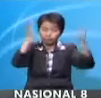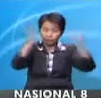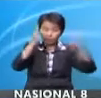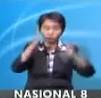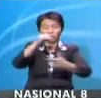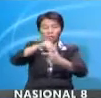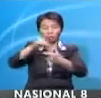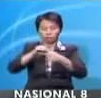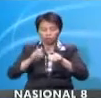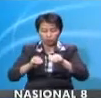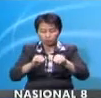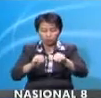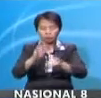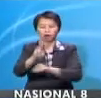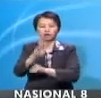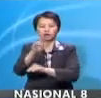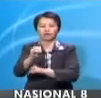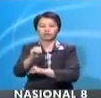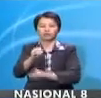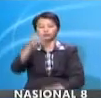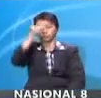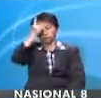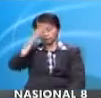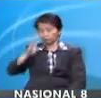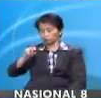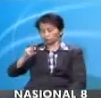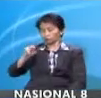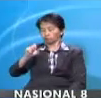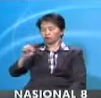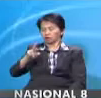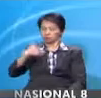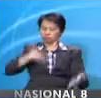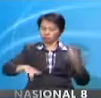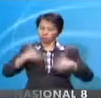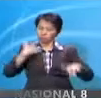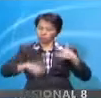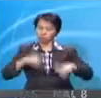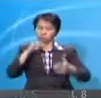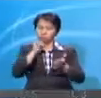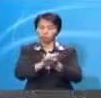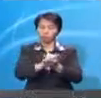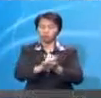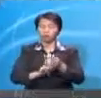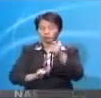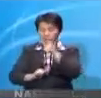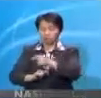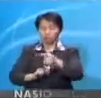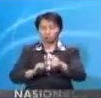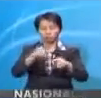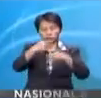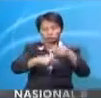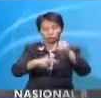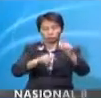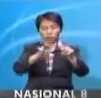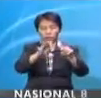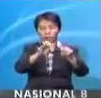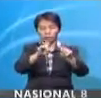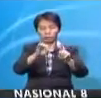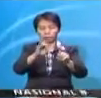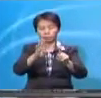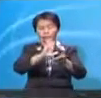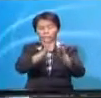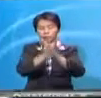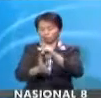mahupun pergerakan ringgit. Datuk Sri Nazir turut menafikan spekulasi bahawa komen yang mengenai 1MDB telah menyebabkan